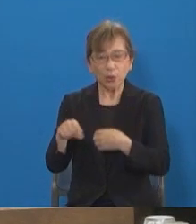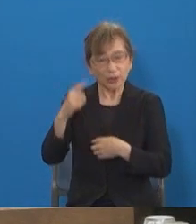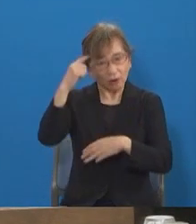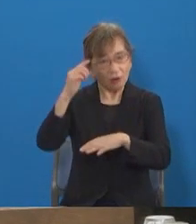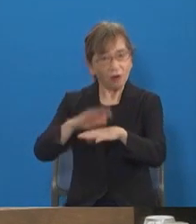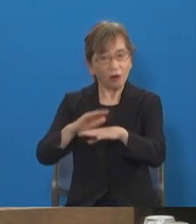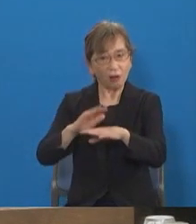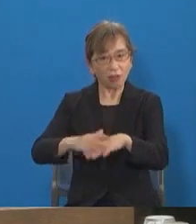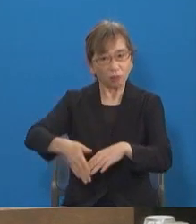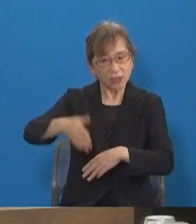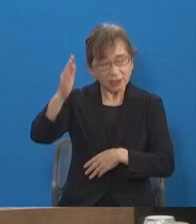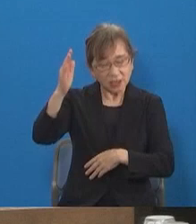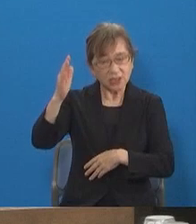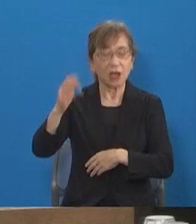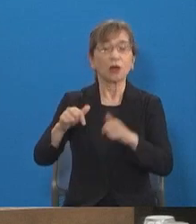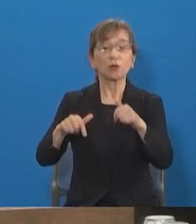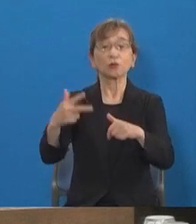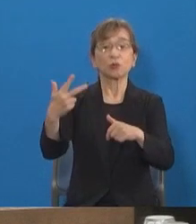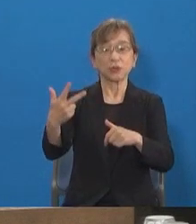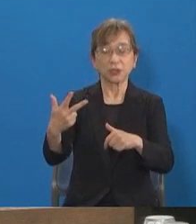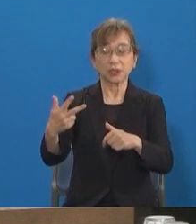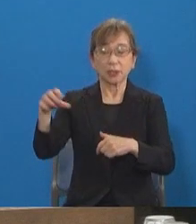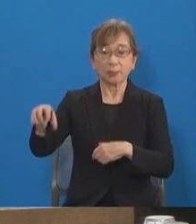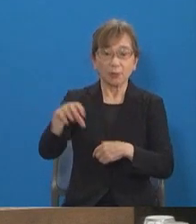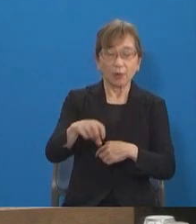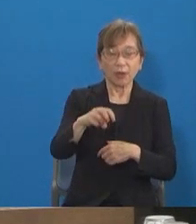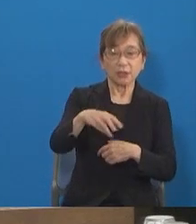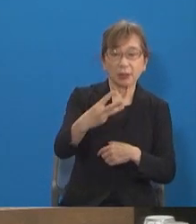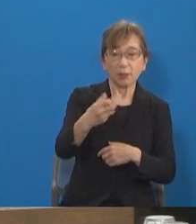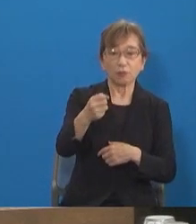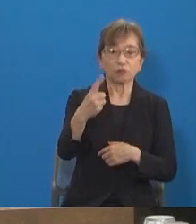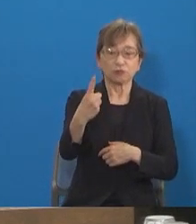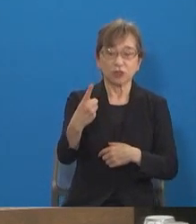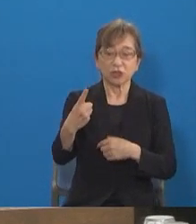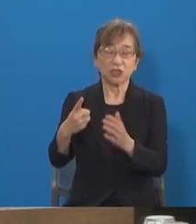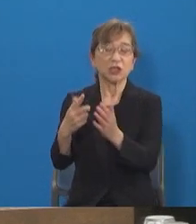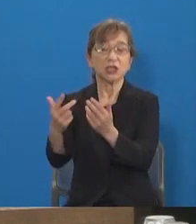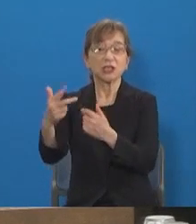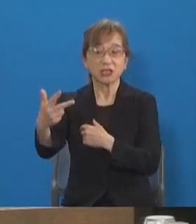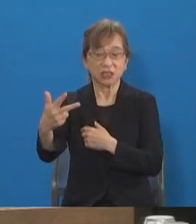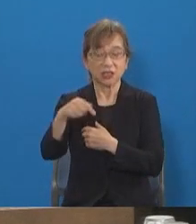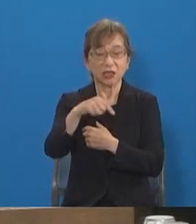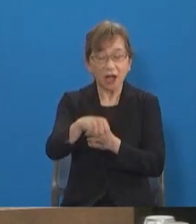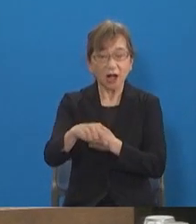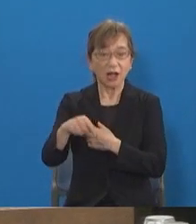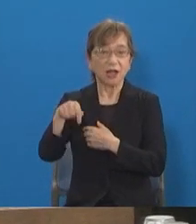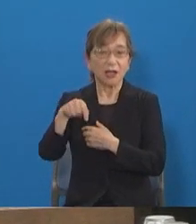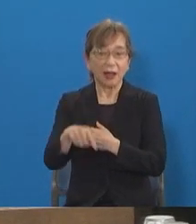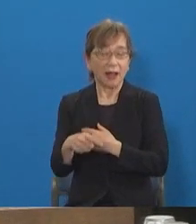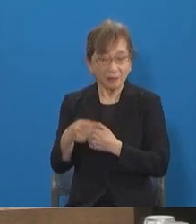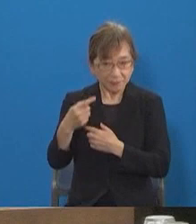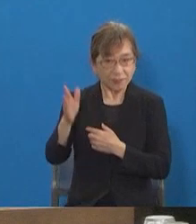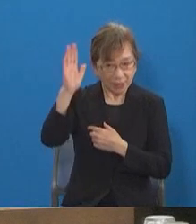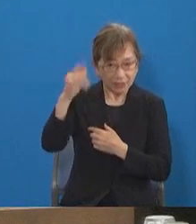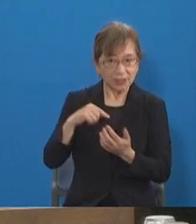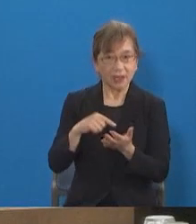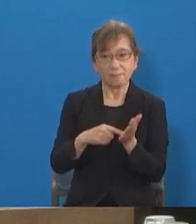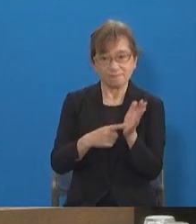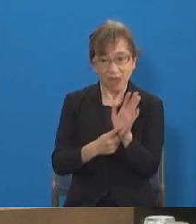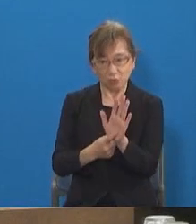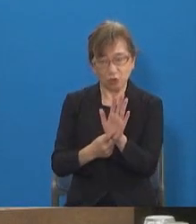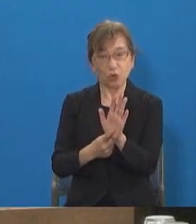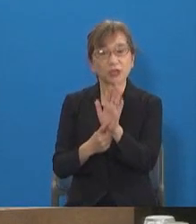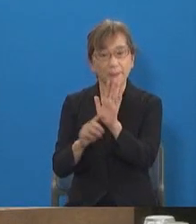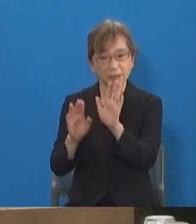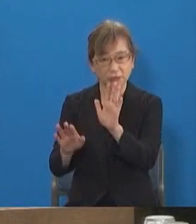共鳴した京都市を含む351都市が、ウォーカブル推進都市として名乗りを上げています。この